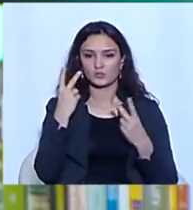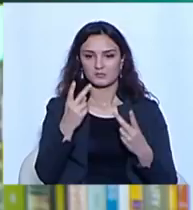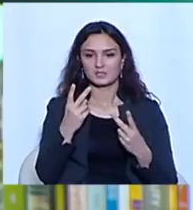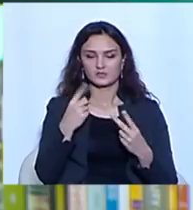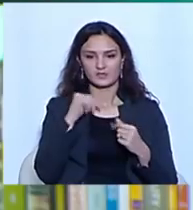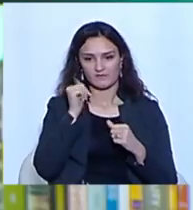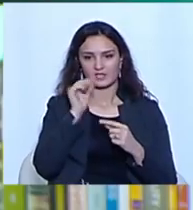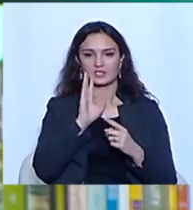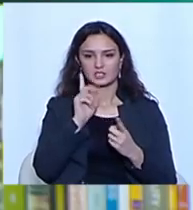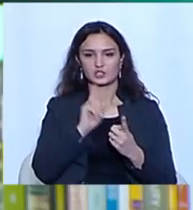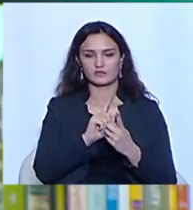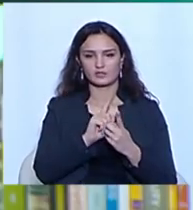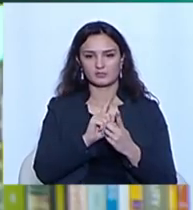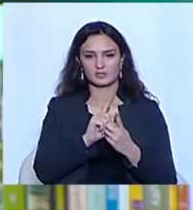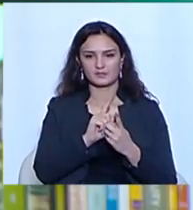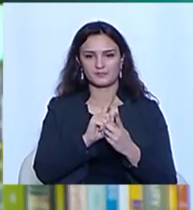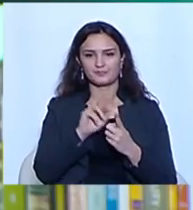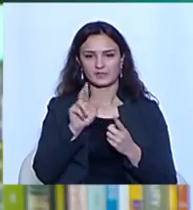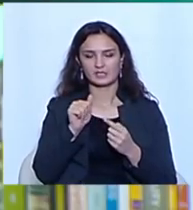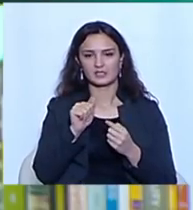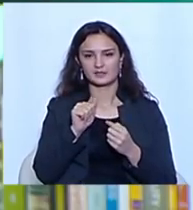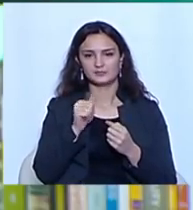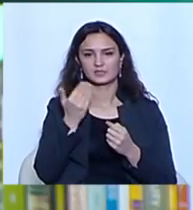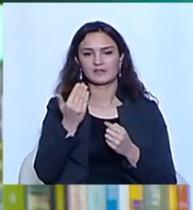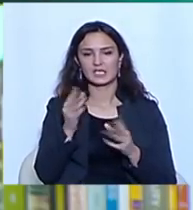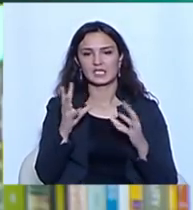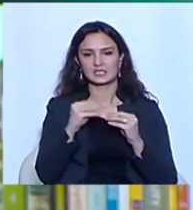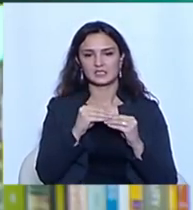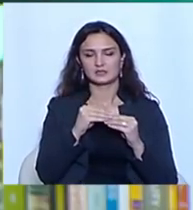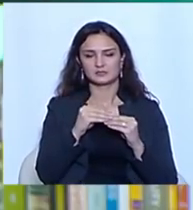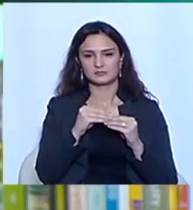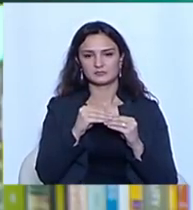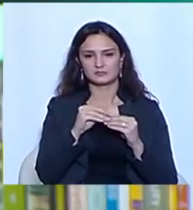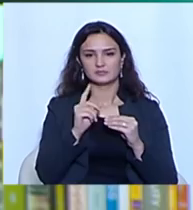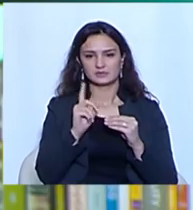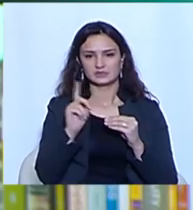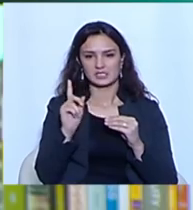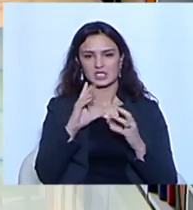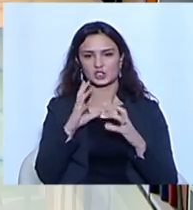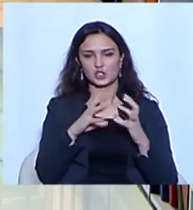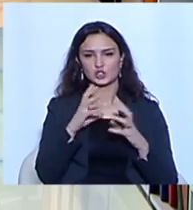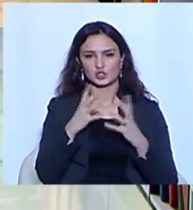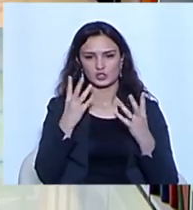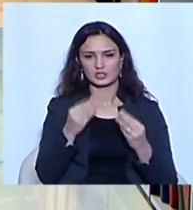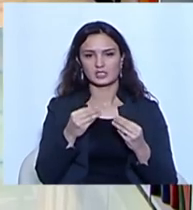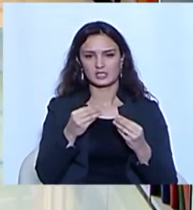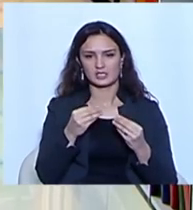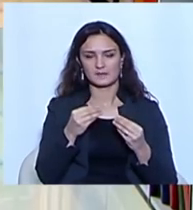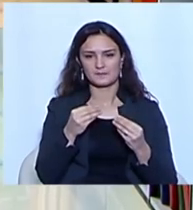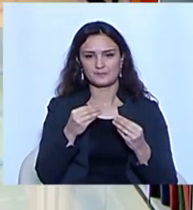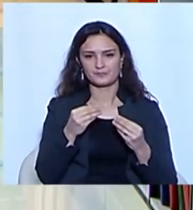ჩვენ ერთმანეთს ხვალდილით შევხვდებით და თქვენთან ერთად, რადგან საერთაშორისო დღეა,